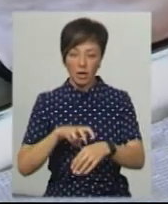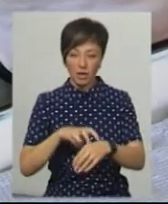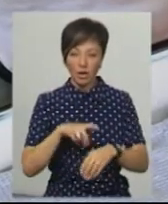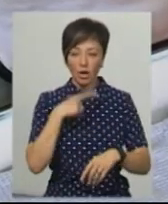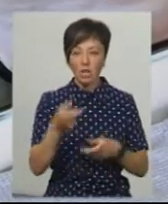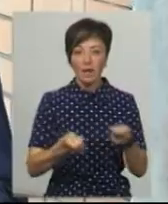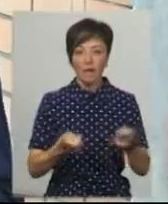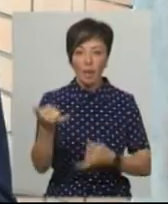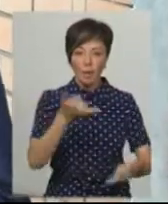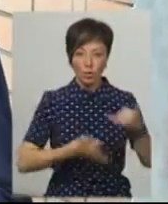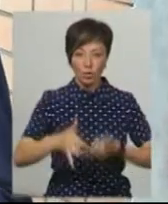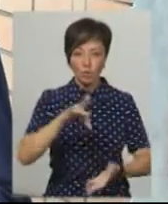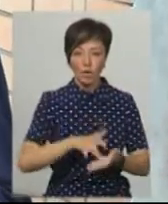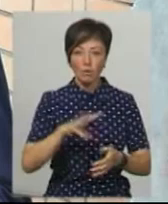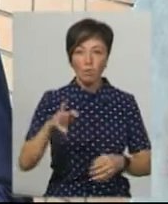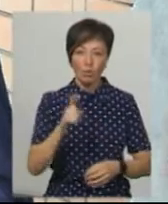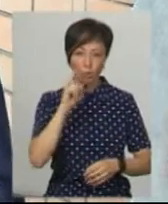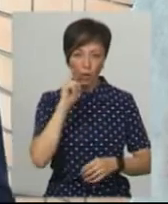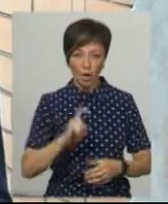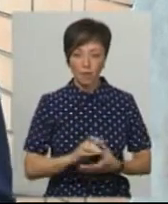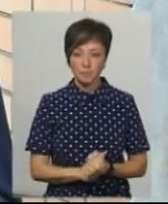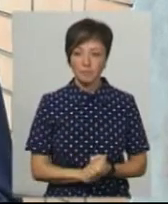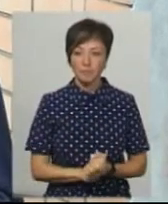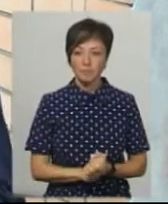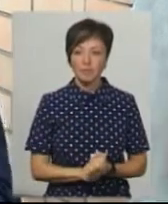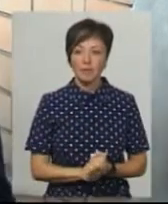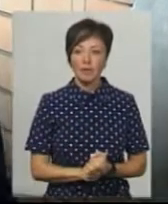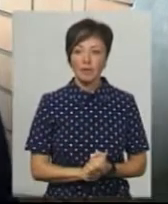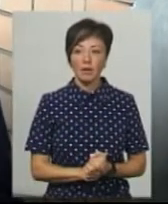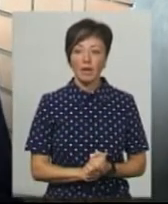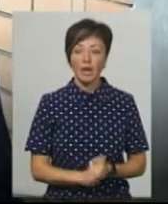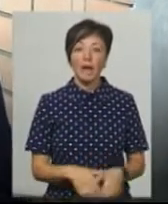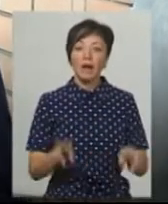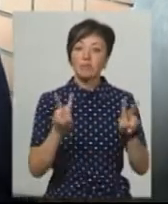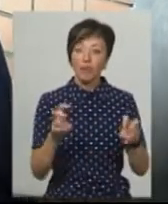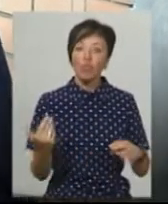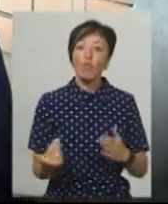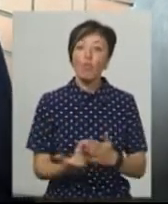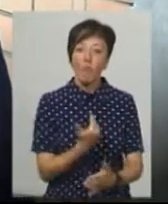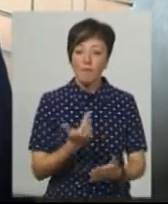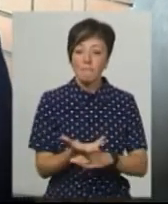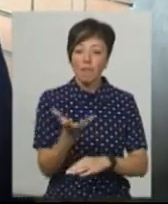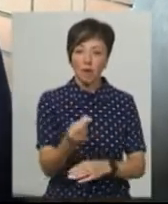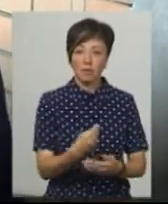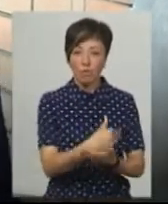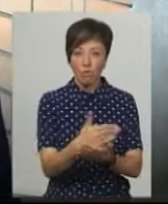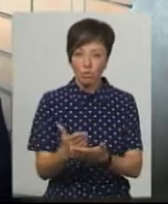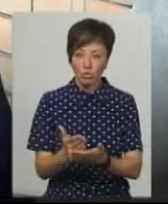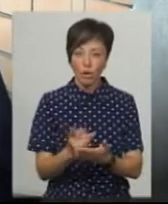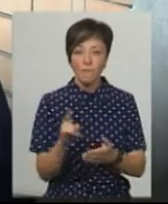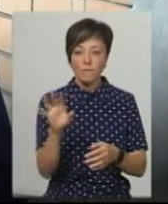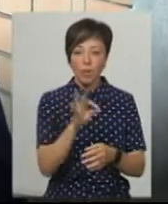каже керівник лабораторного центру МОЗ України Олег Балашов. Ввів надання нової послуги. Це платна послуга стосовно